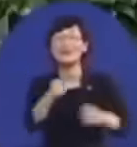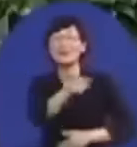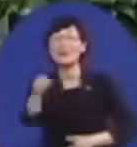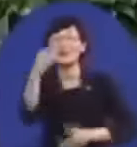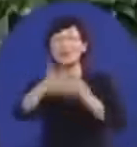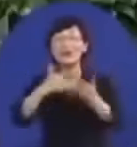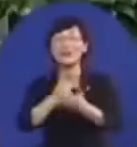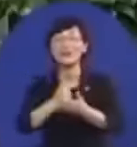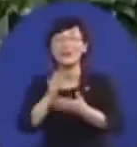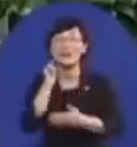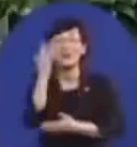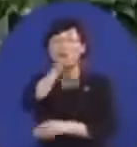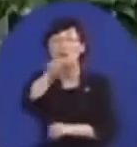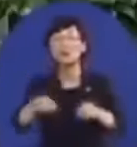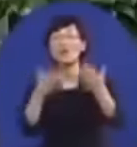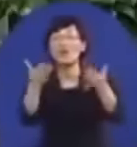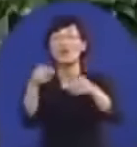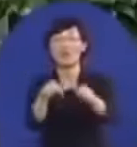영광을 돌리게 하라.